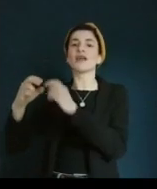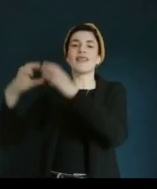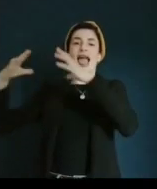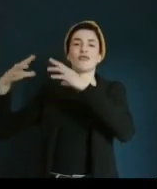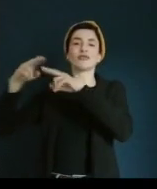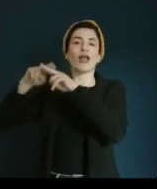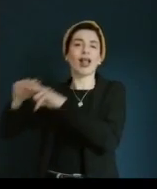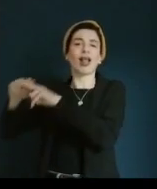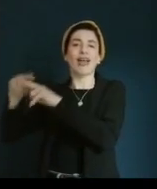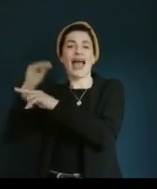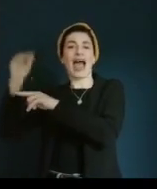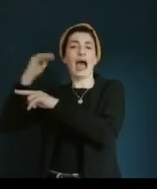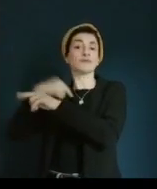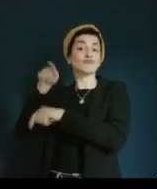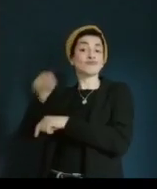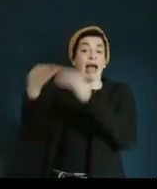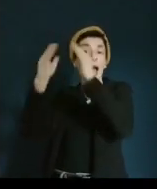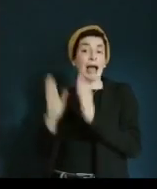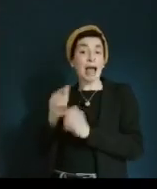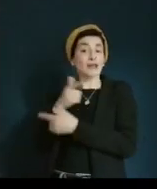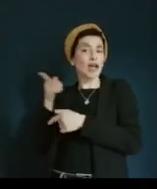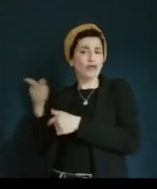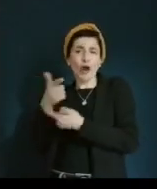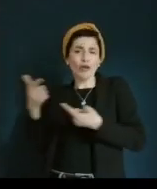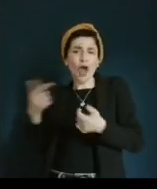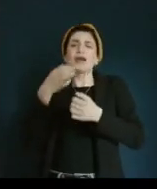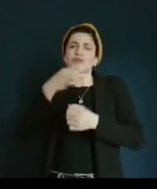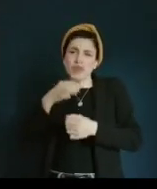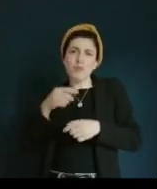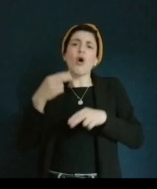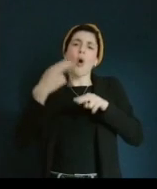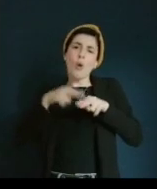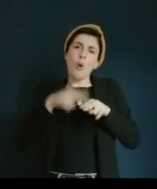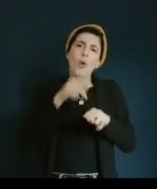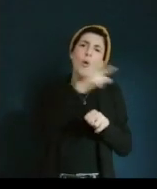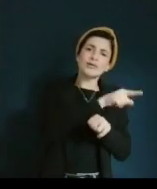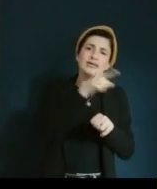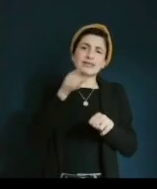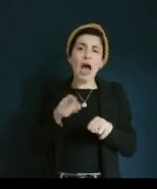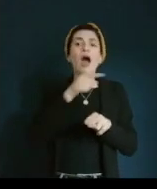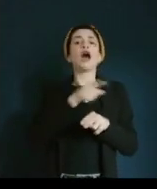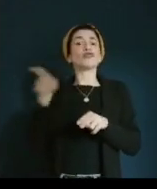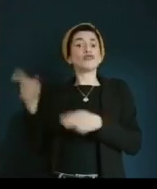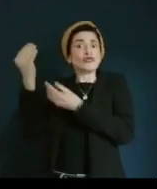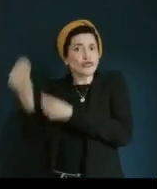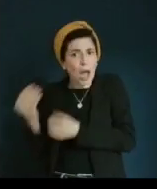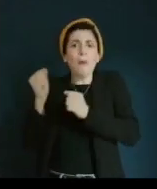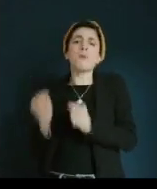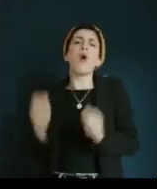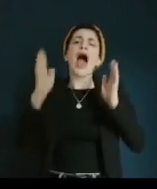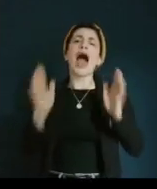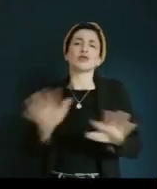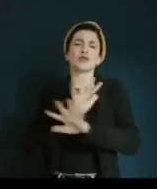si può ottenere lo stesso risultato anche senza lievito madre. Naturalmente, se ce l'avete, potete